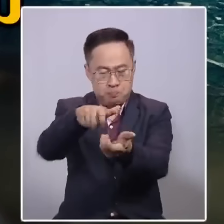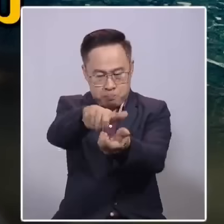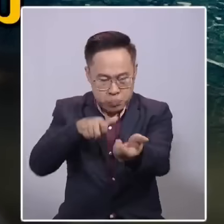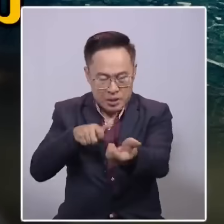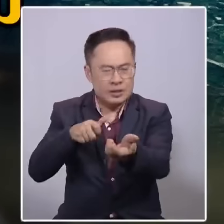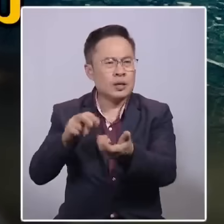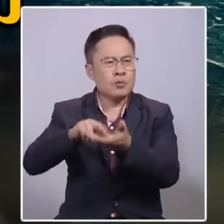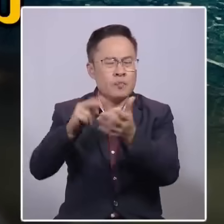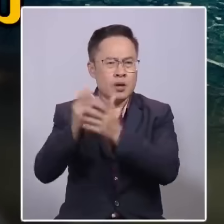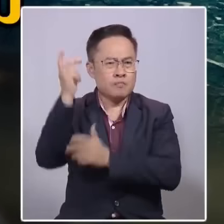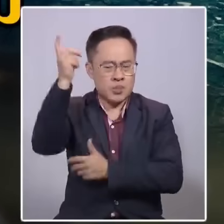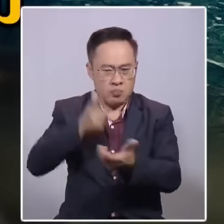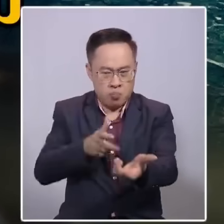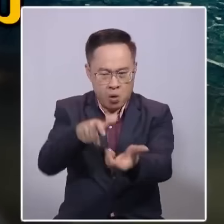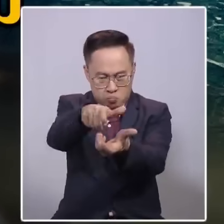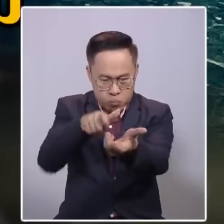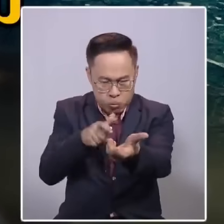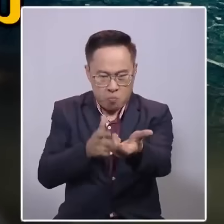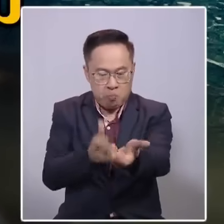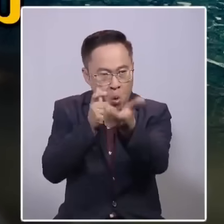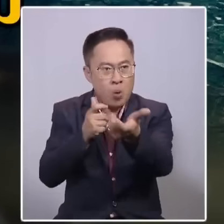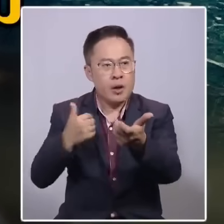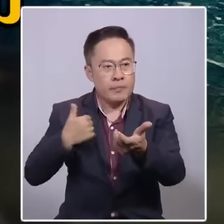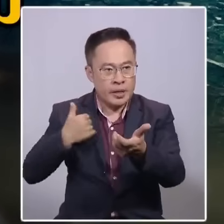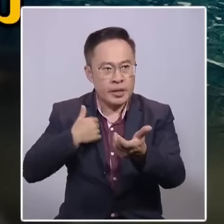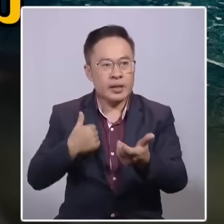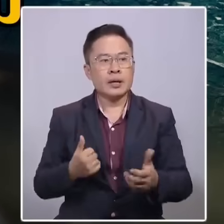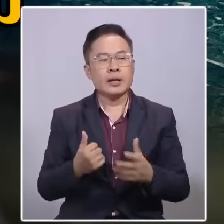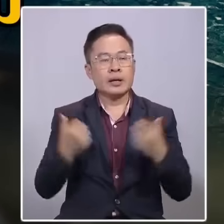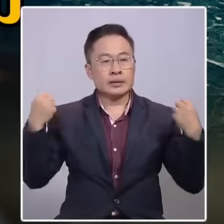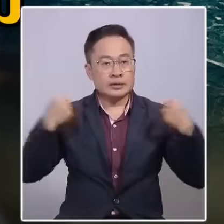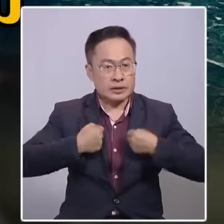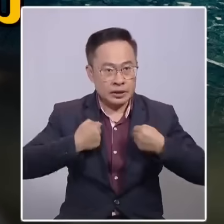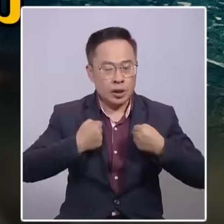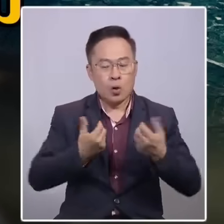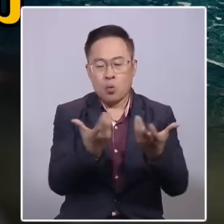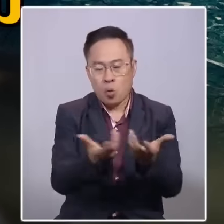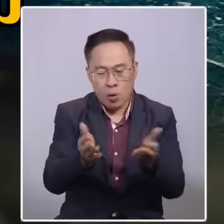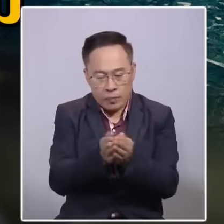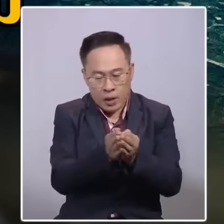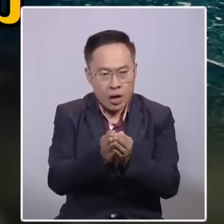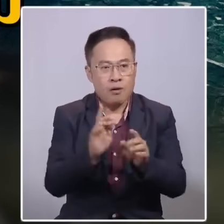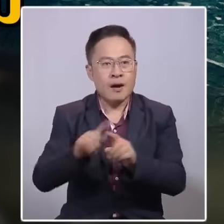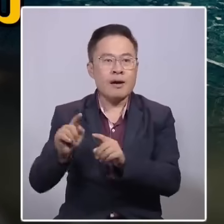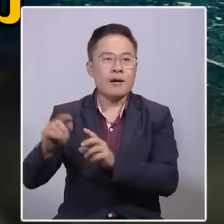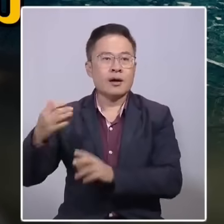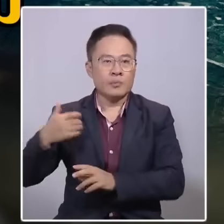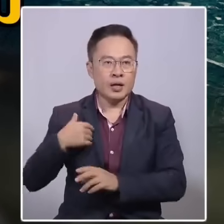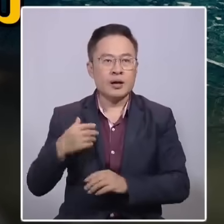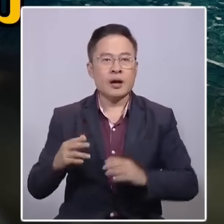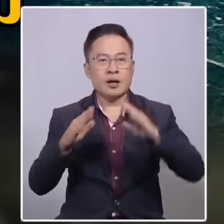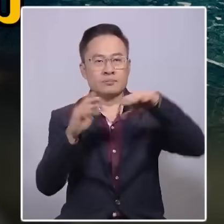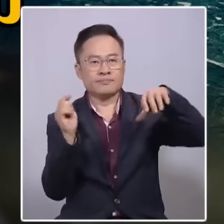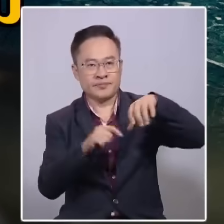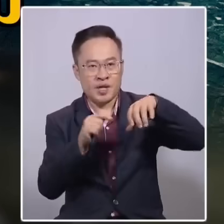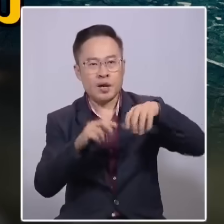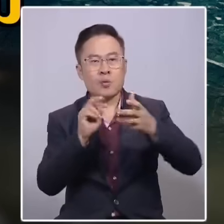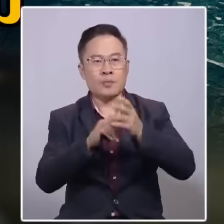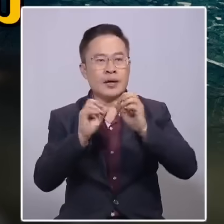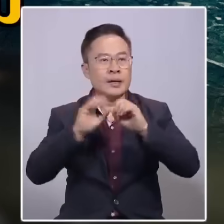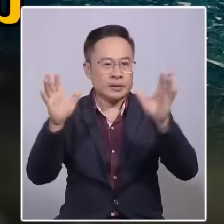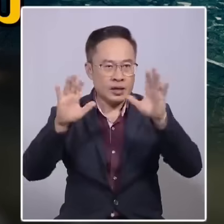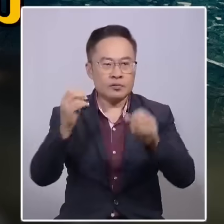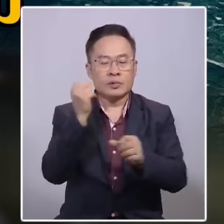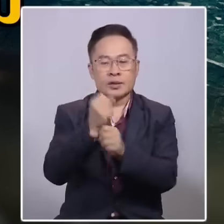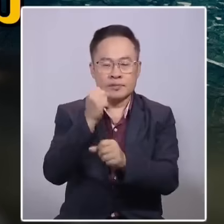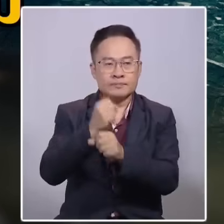ชามพร้อมกับเครื่องปรุงอาหารคือรู้เลยอ่ะว่าจุดเนี้ยดูแล้วเนี่ยเป็นจุดที่เสี่แป้งใช้เอาเสบียงมากินแล้ว